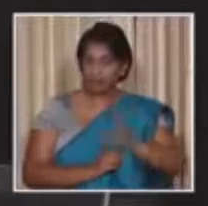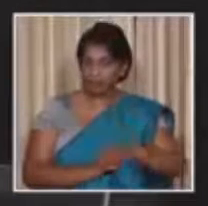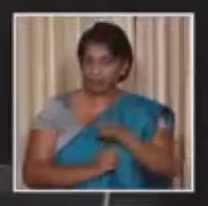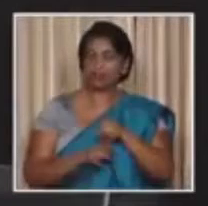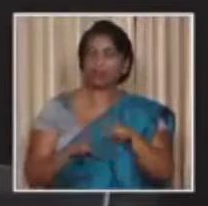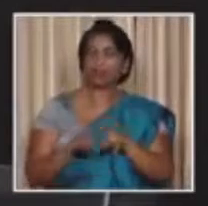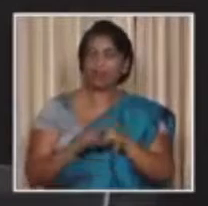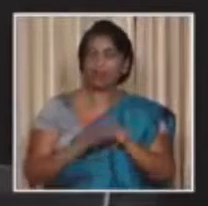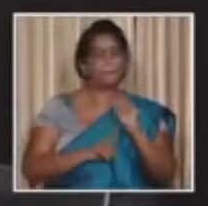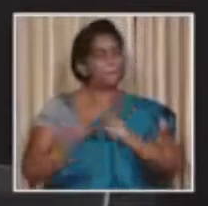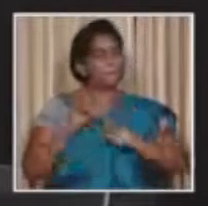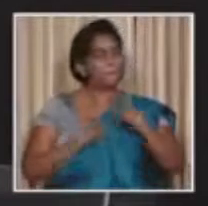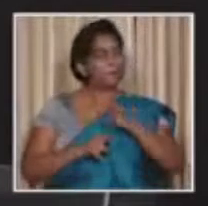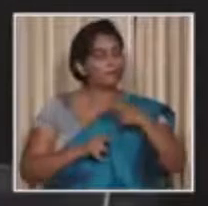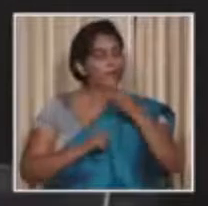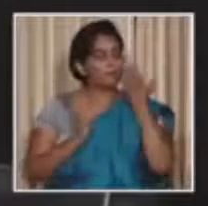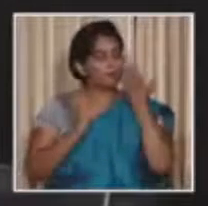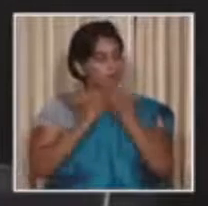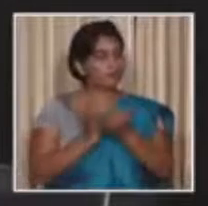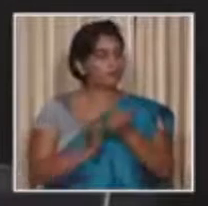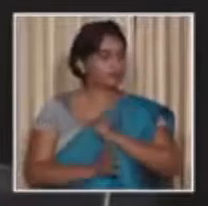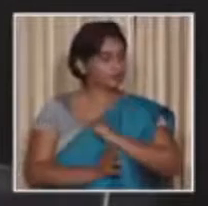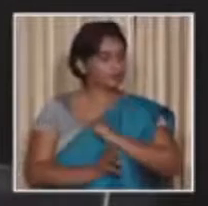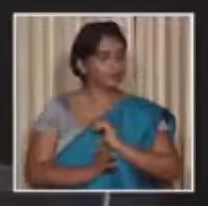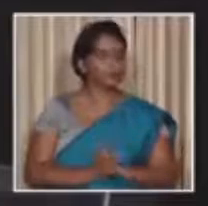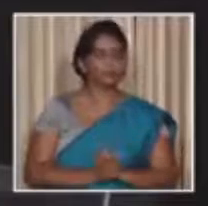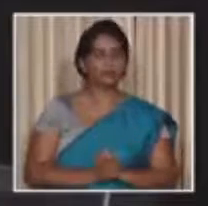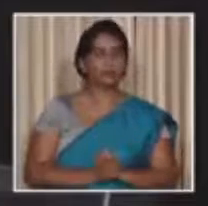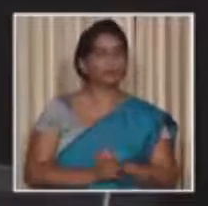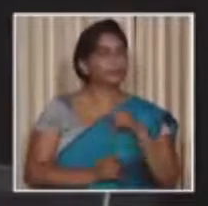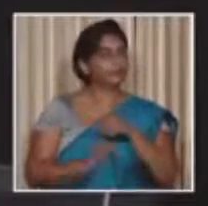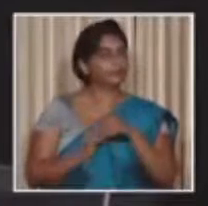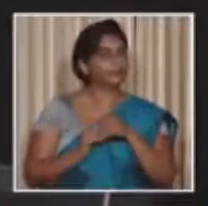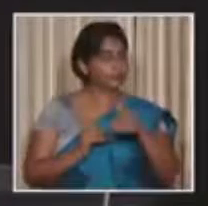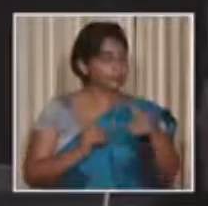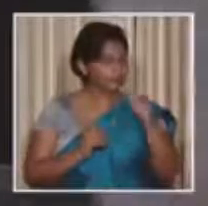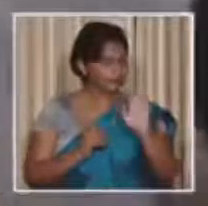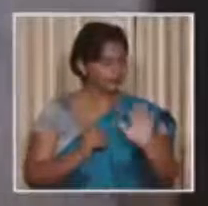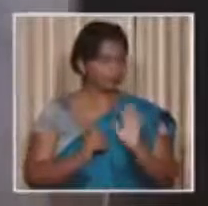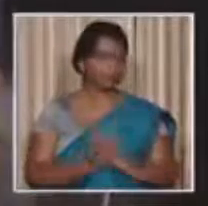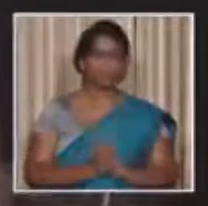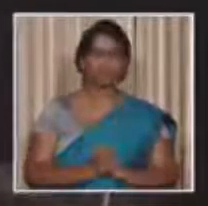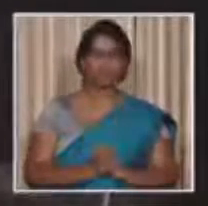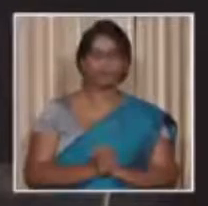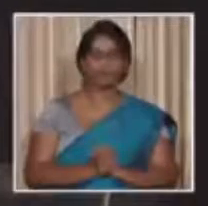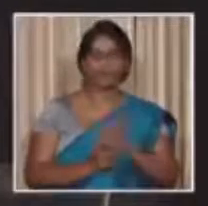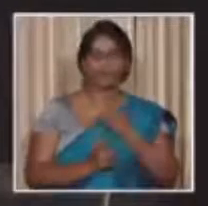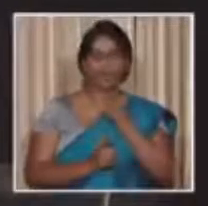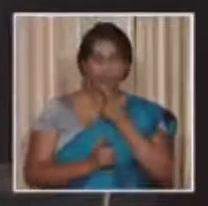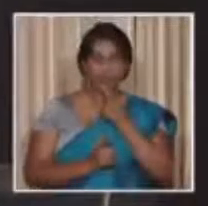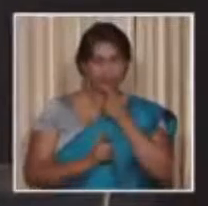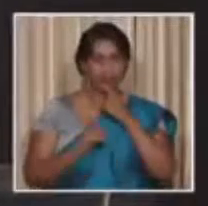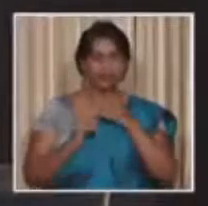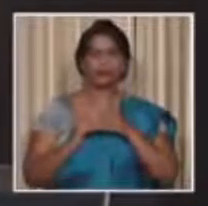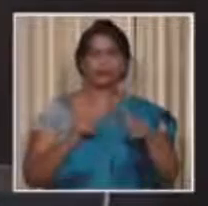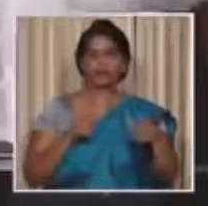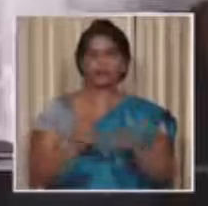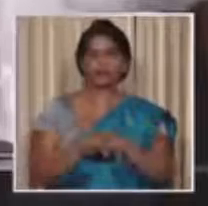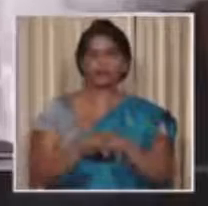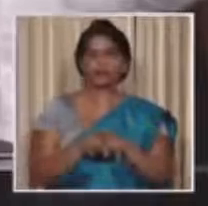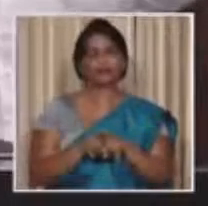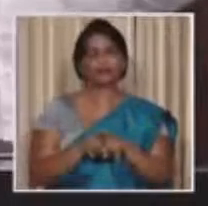සමේ පාර්ලිමේන්තුව දැනගස ඉදිරිපත් කිරීමට කැමැතියි. යටතේදී මෙතෙක් පැවති තේ කර්මාන්තේ ප්‍රවර්ධනය වෙනුවෙන් අදාළ යෝජනා